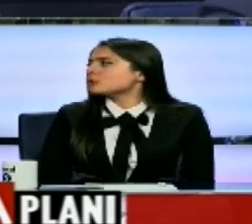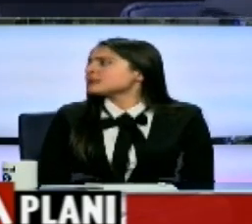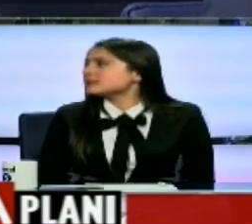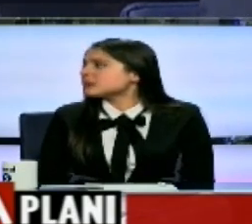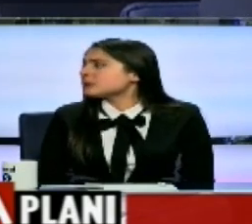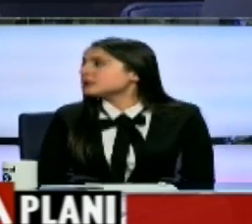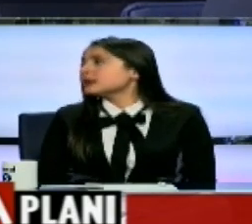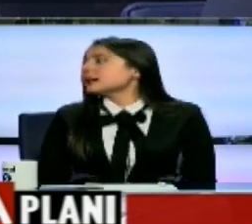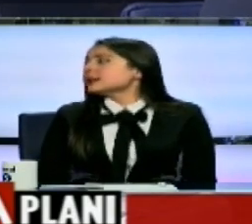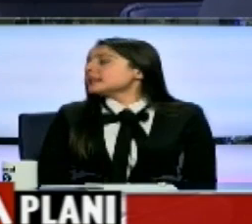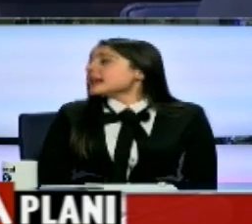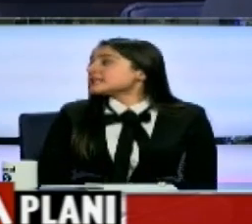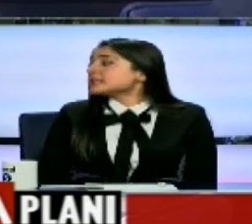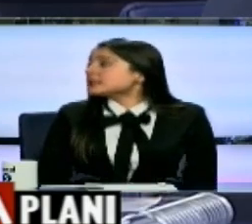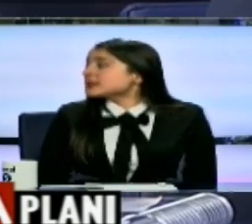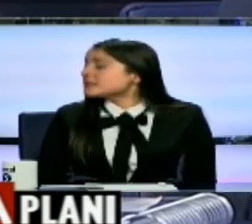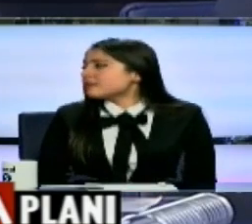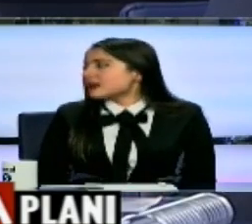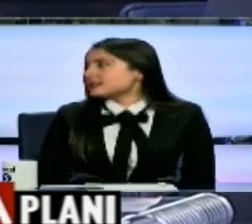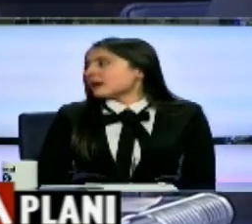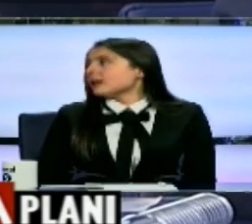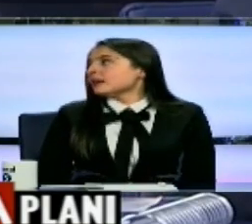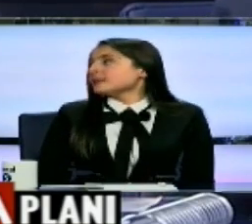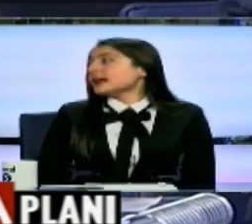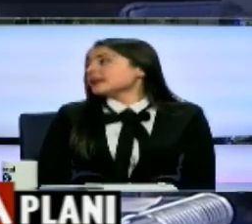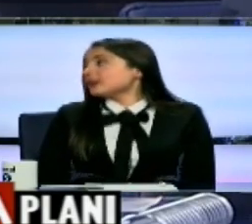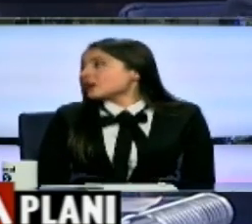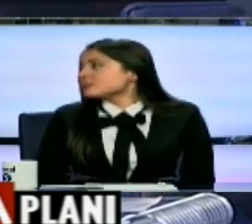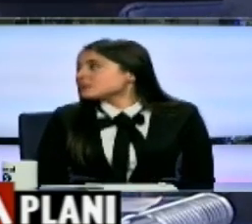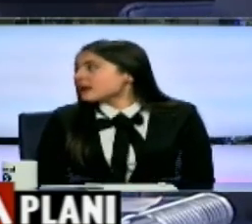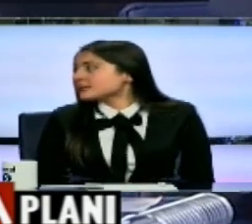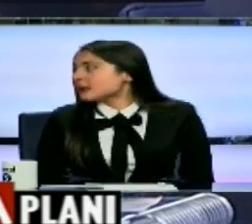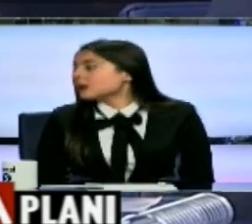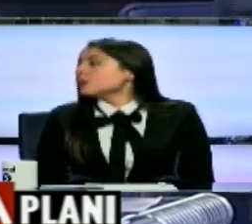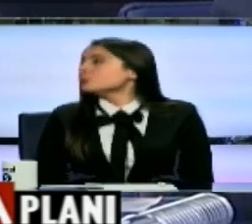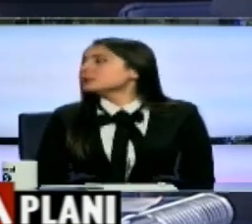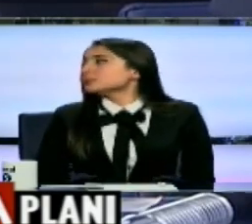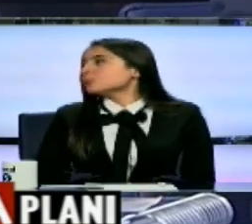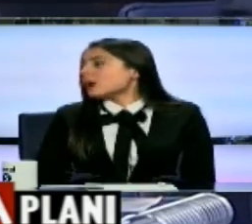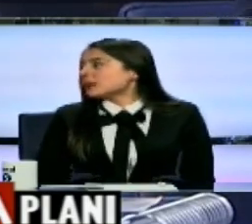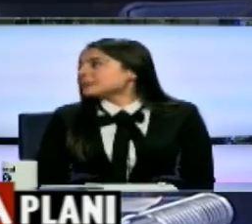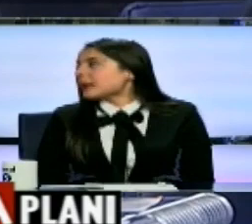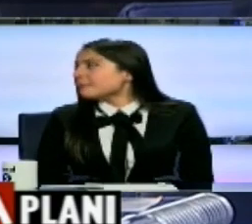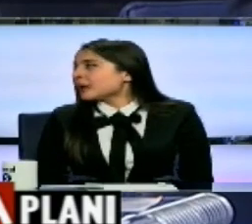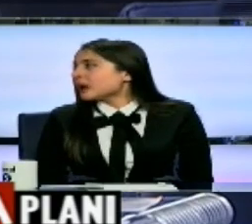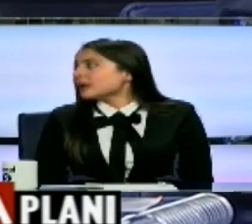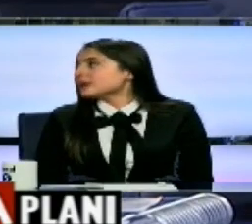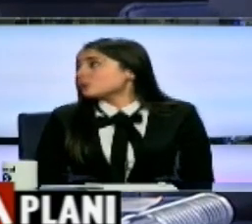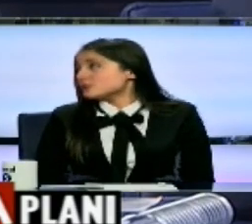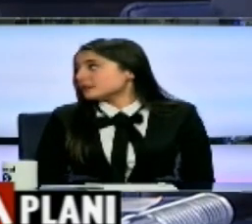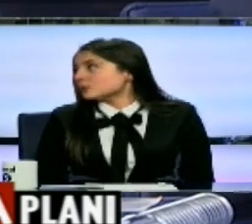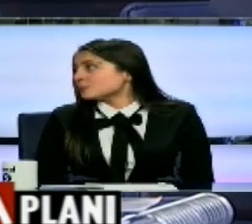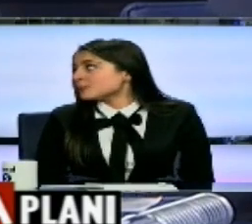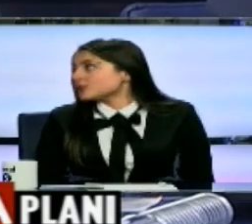birçoğunu anlattık ama ne eksikliklerimiz varsa, neye ihtiyacımız varsa bunları bu bağlamda yapmaya